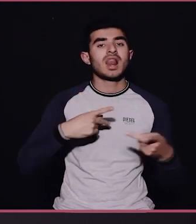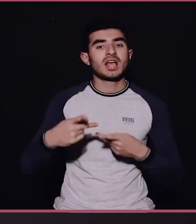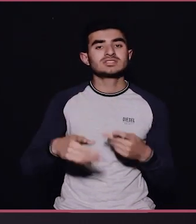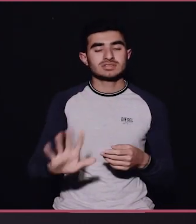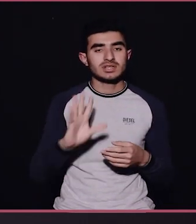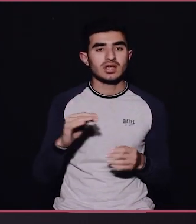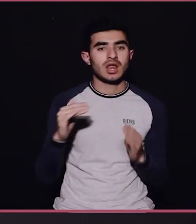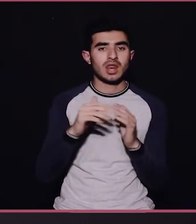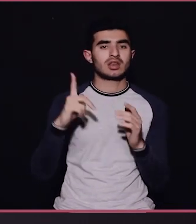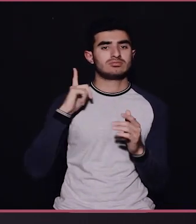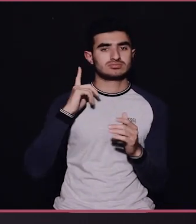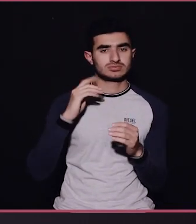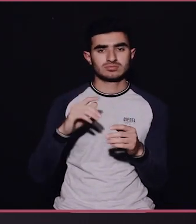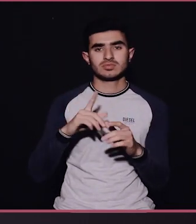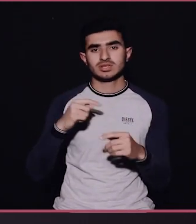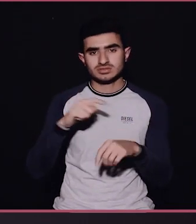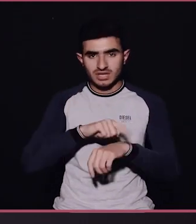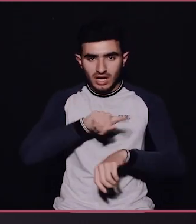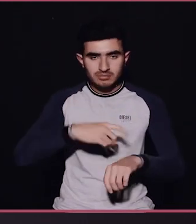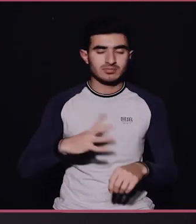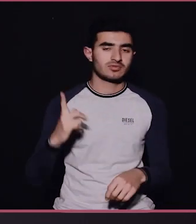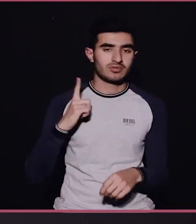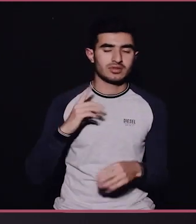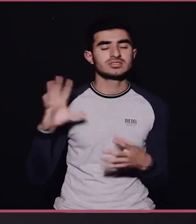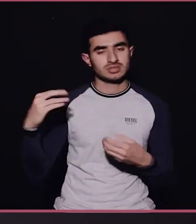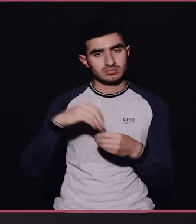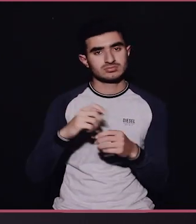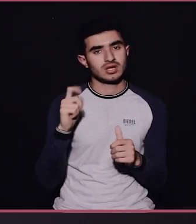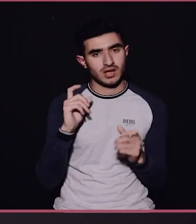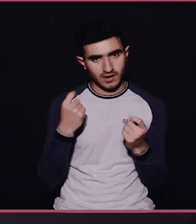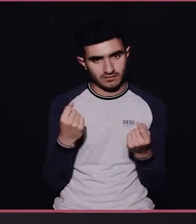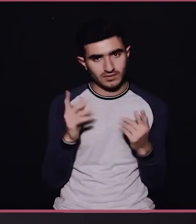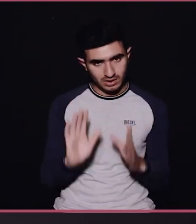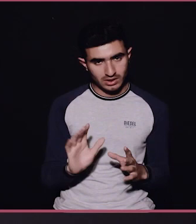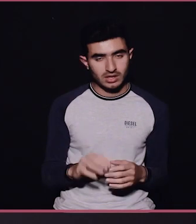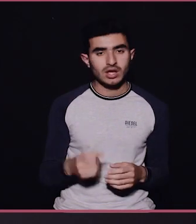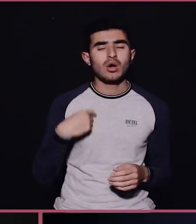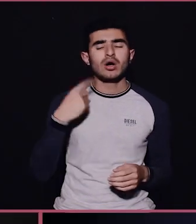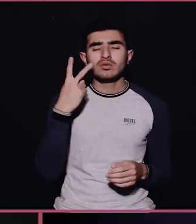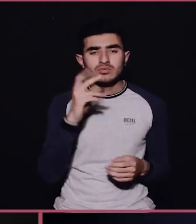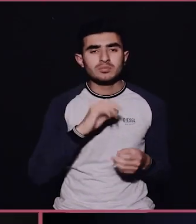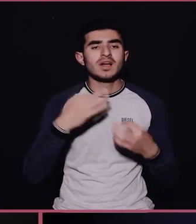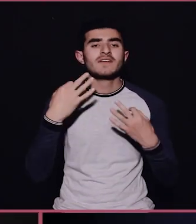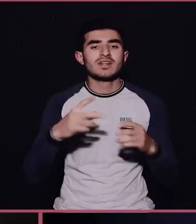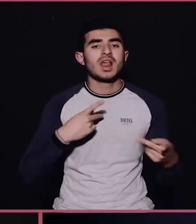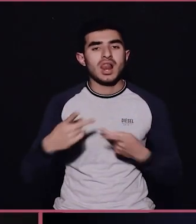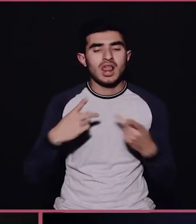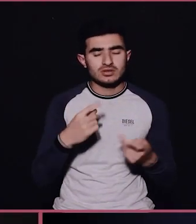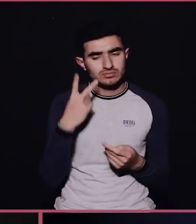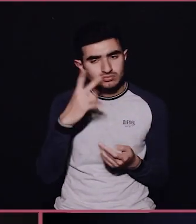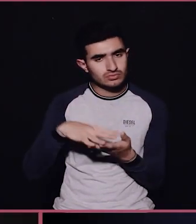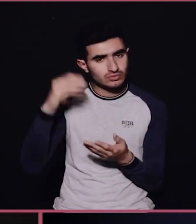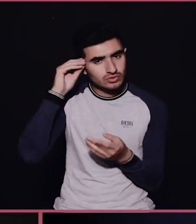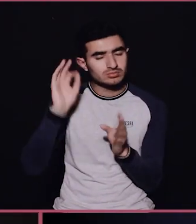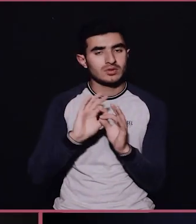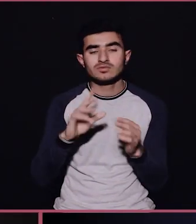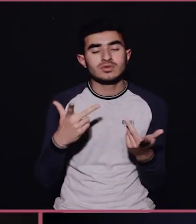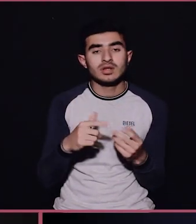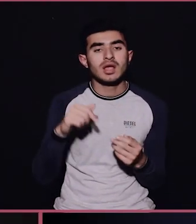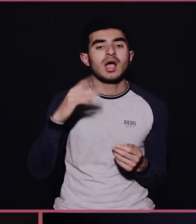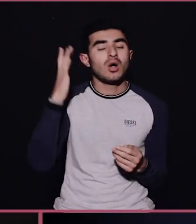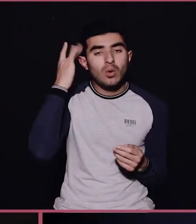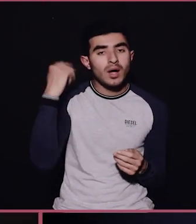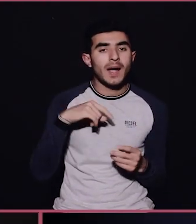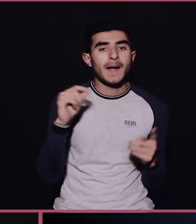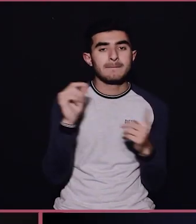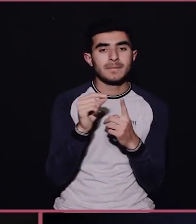از اے گڈ تھنگ. آف کورس فری لانسنگ سے لوگوں کو لوکیشن انڈیپینڈنس، ٹائم انڈیپینڈنس اور فائنینشیل انڈیپینڈنس مل رہی ہے. اور پرسنلی اسپیکنگ